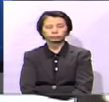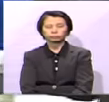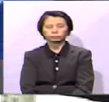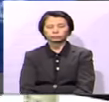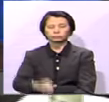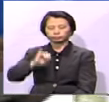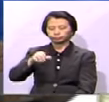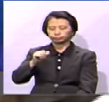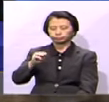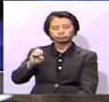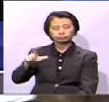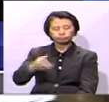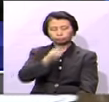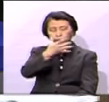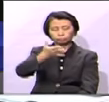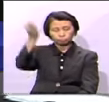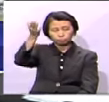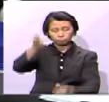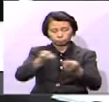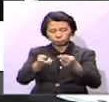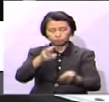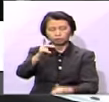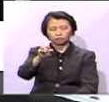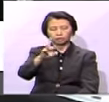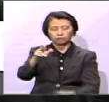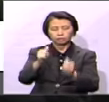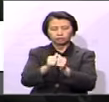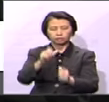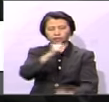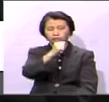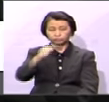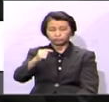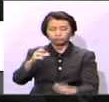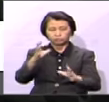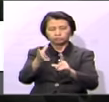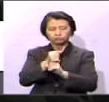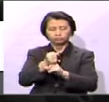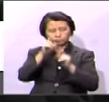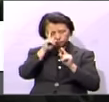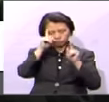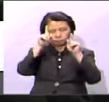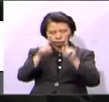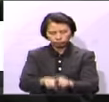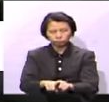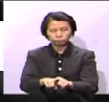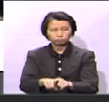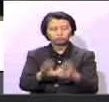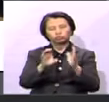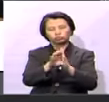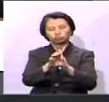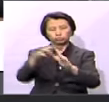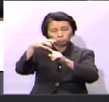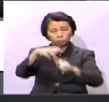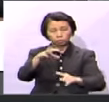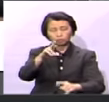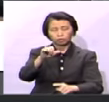Itu Jamaluddin turut memaklumkan seminar pengurusan KRM bersama ahli gabungan mencapai beberapa persetujuan. Antaranya Kejohanan